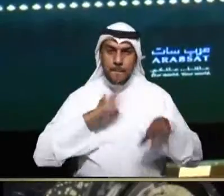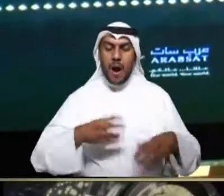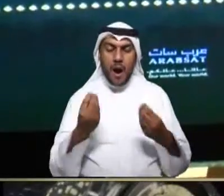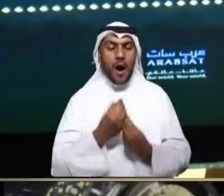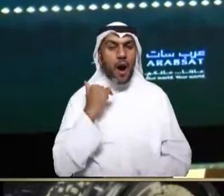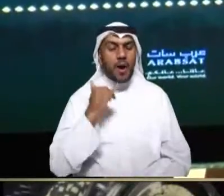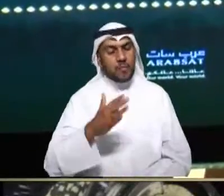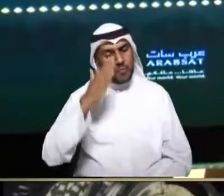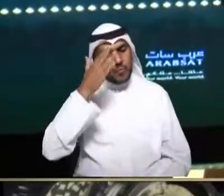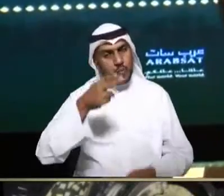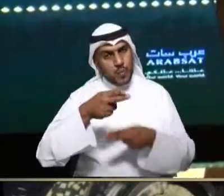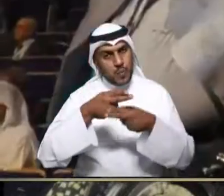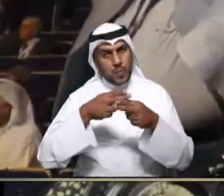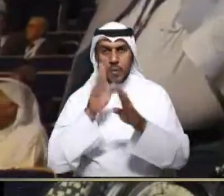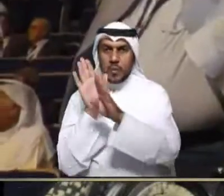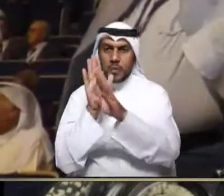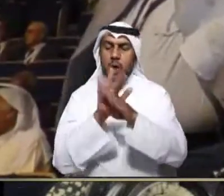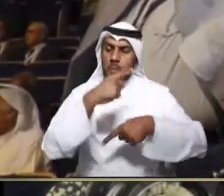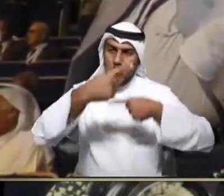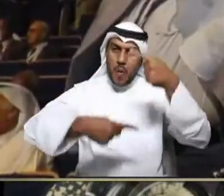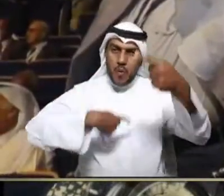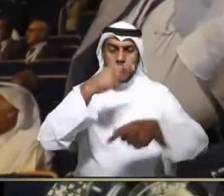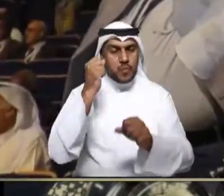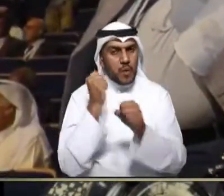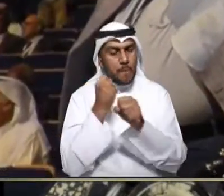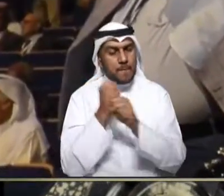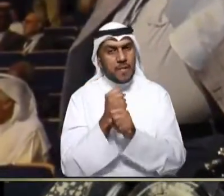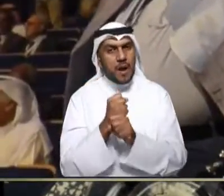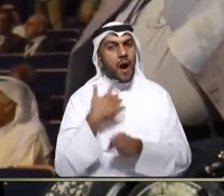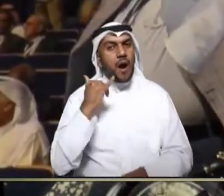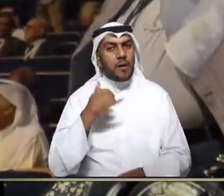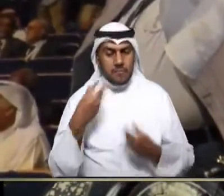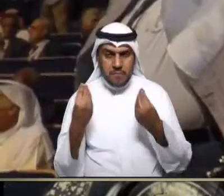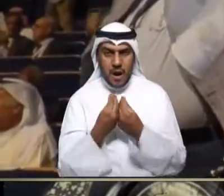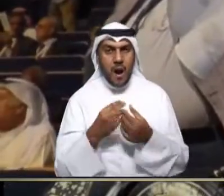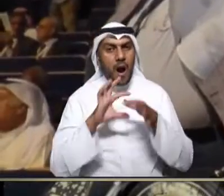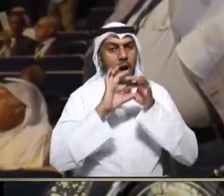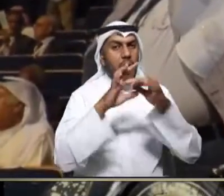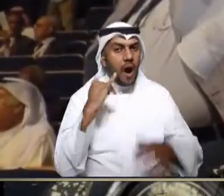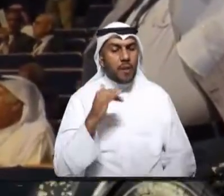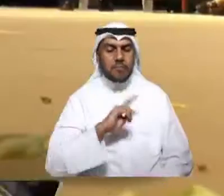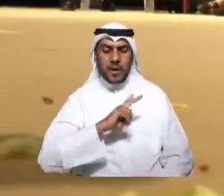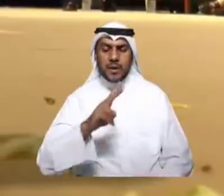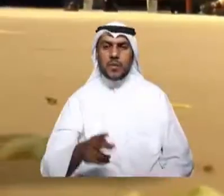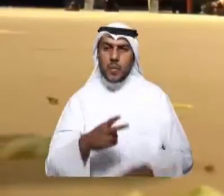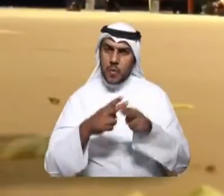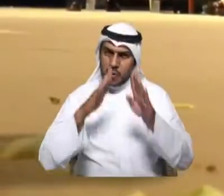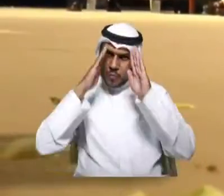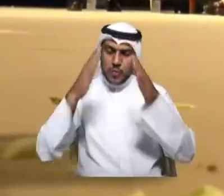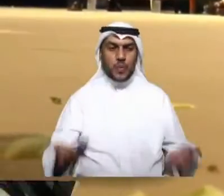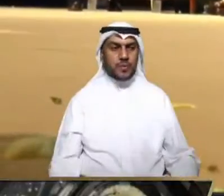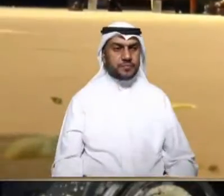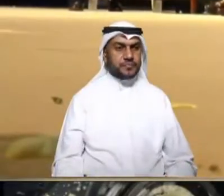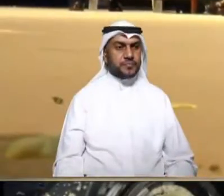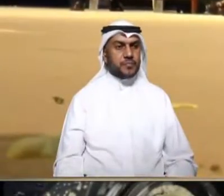العربية، شكرا للكويت الذي تدعم دائما أبدا كل العمل العربي المشترك على مستوى الجامعة العربية وعلى مستوى المنظمات. كما أشرف